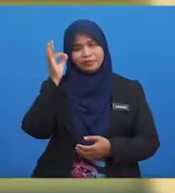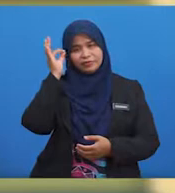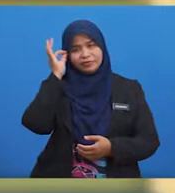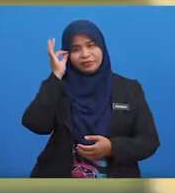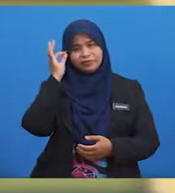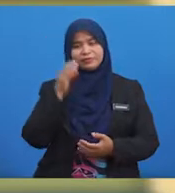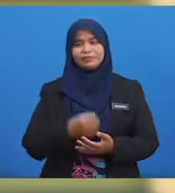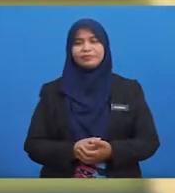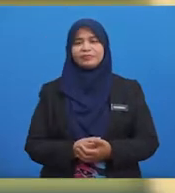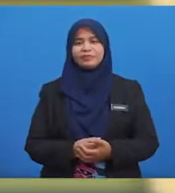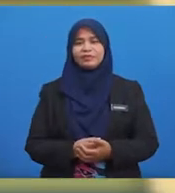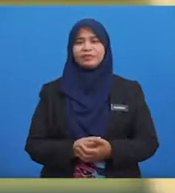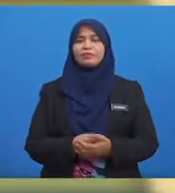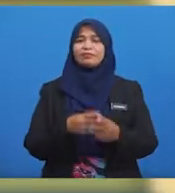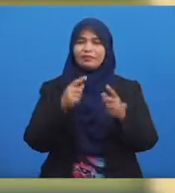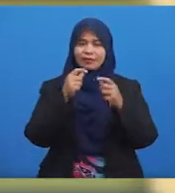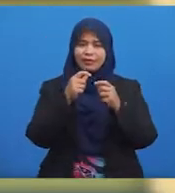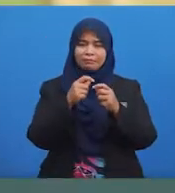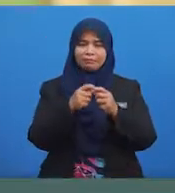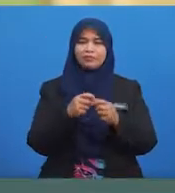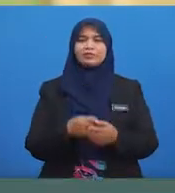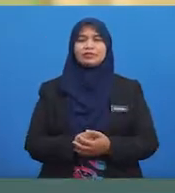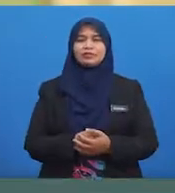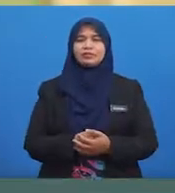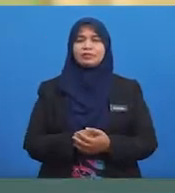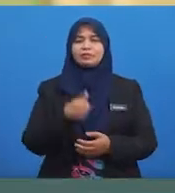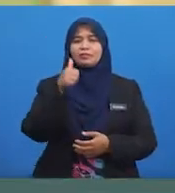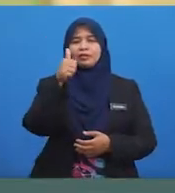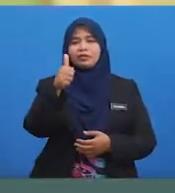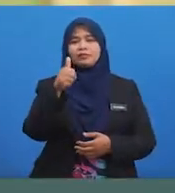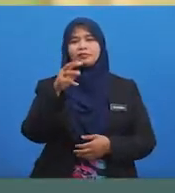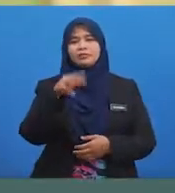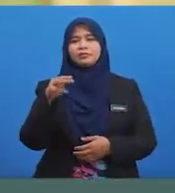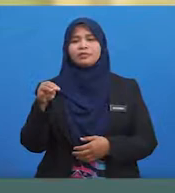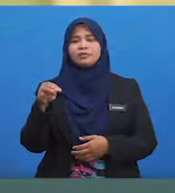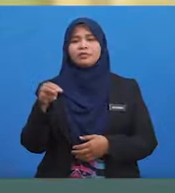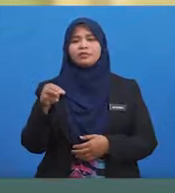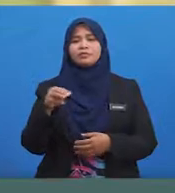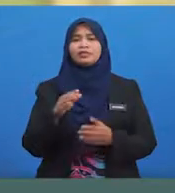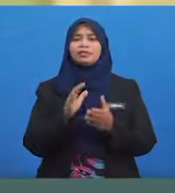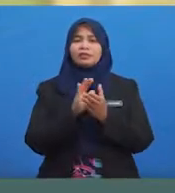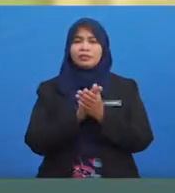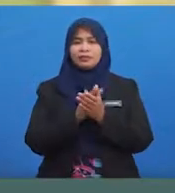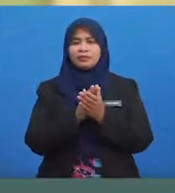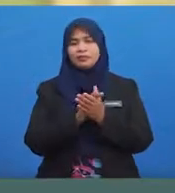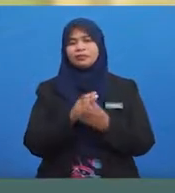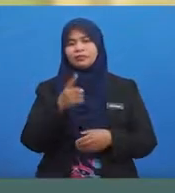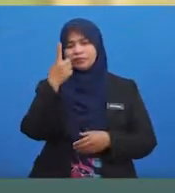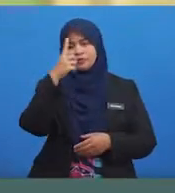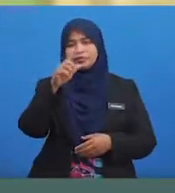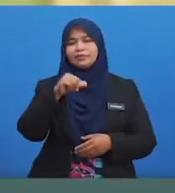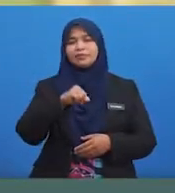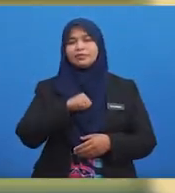Wah cepat sekali Bagus murid-murid Tepuk tangan untuk diri